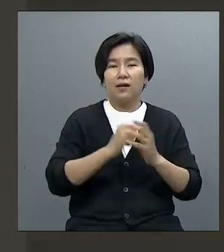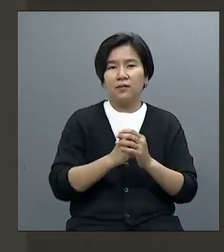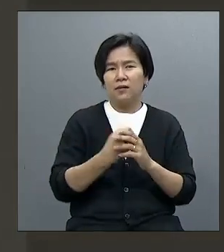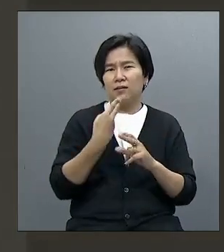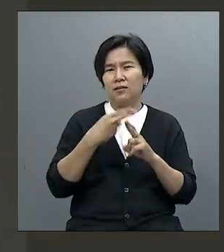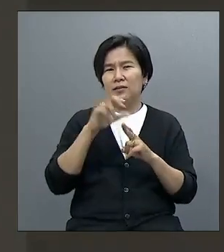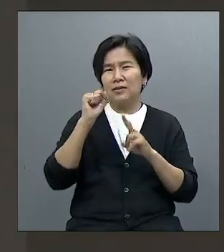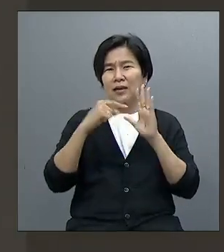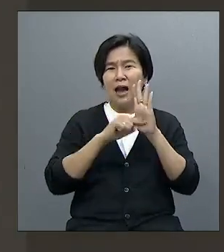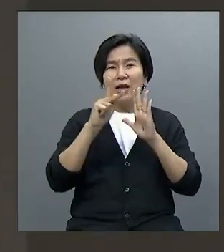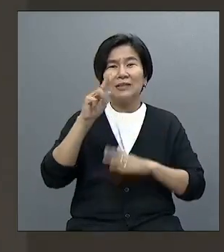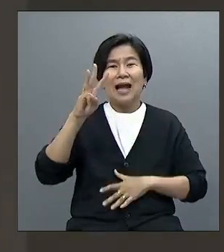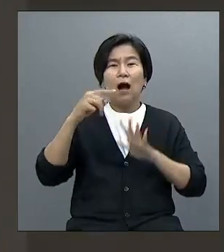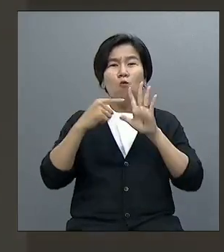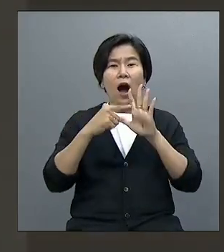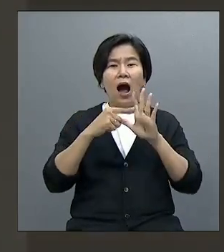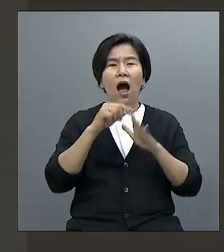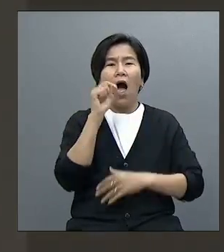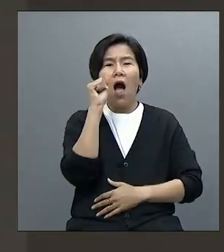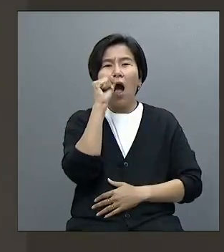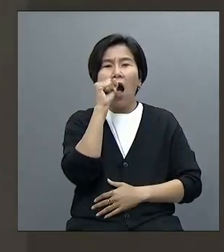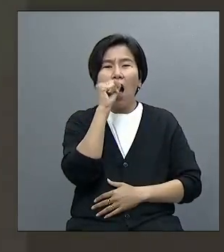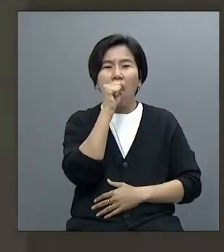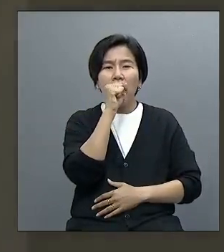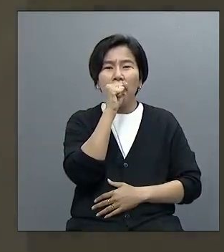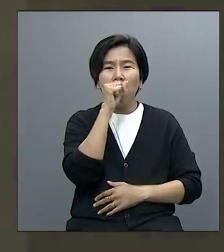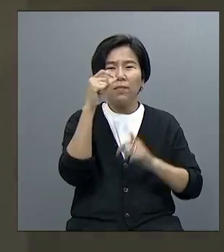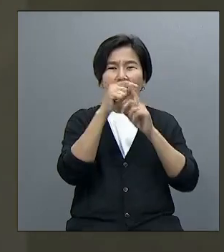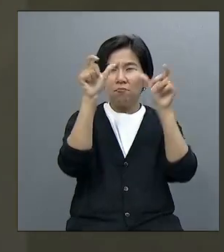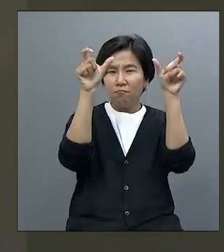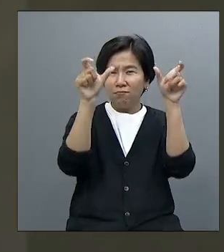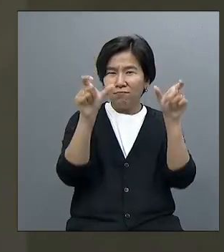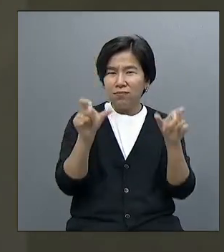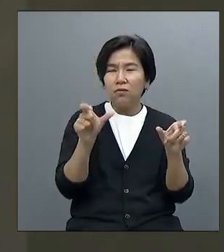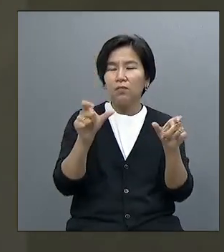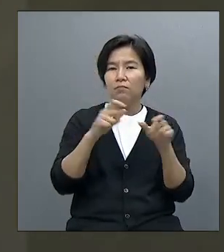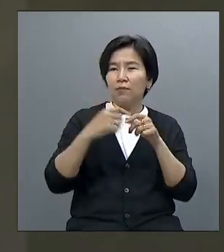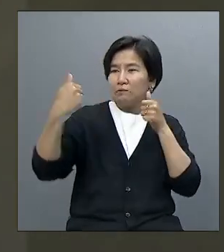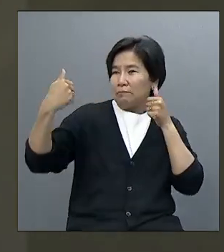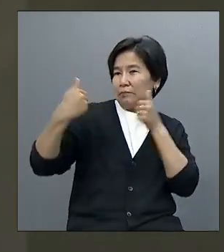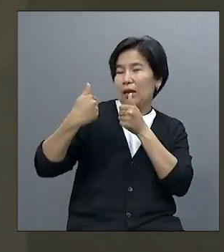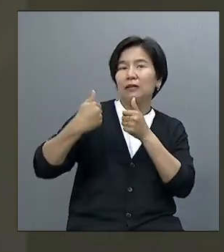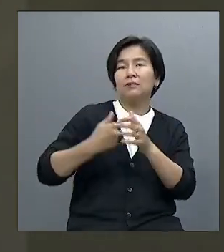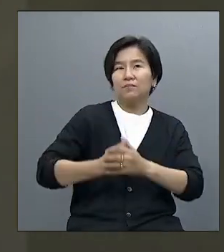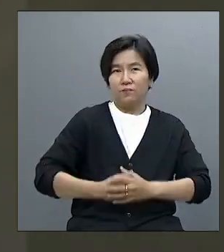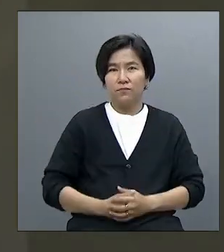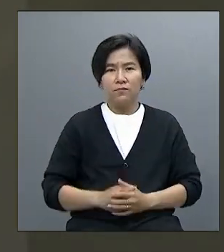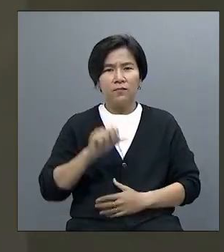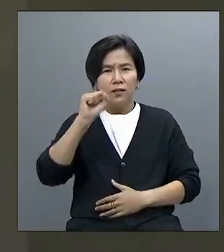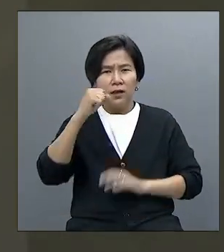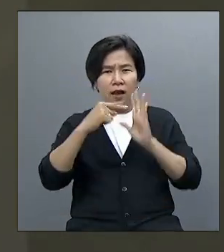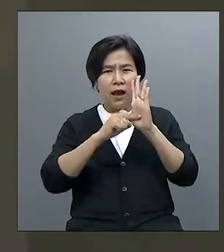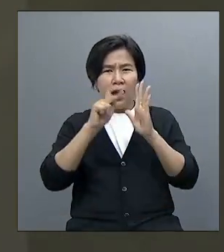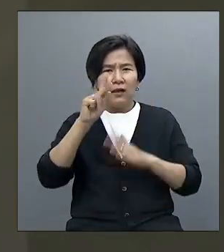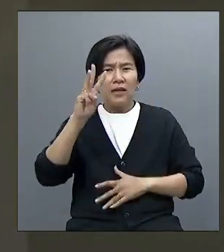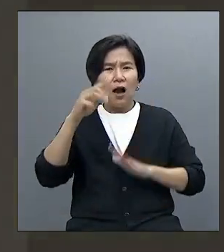จะต้องคำเพื่อเป็นกิมมิกอยู่ในเรื่องที่จะต้องเห็นนะครับตัวแสดงทุกตัวได้ประชันกันครับแต่หลายๆคนได้ยินว่าเอสักกวานั้นมันคืออะไรแล้วถ้าเกิดจะ